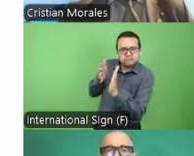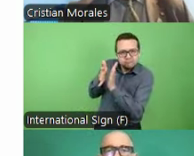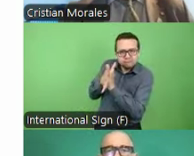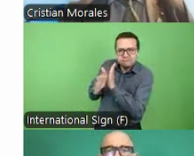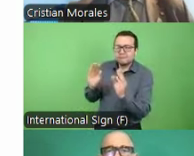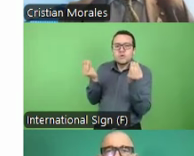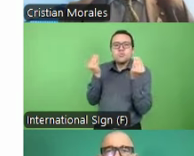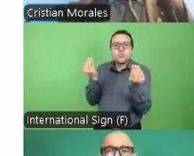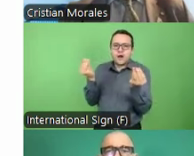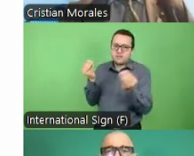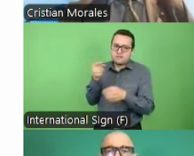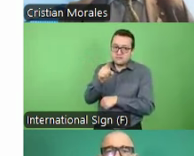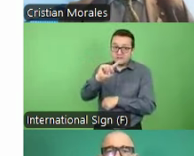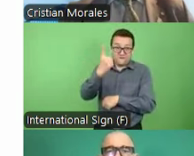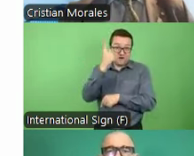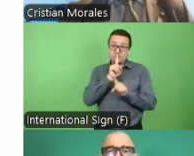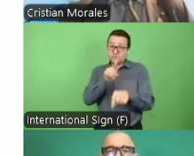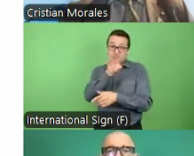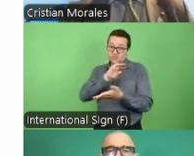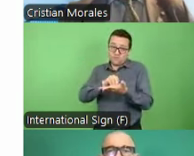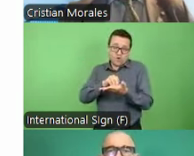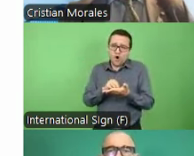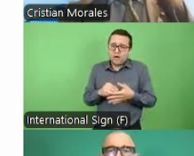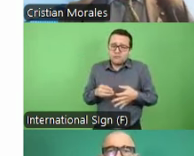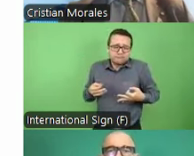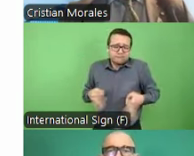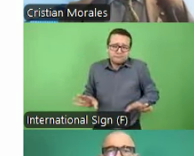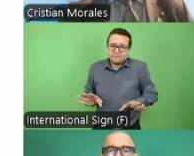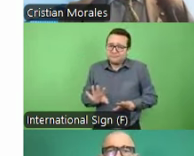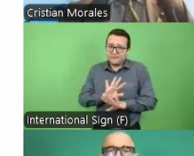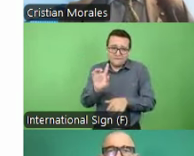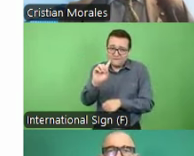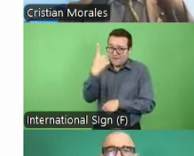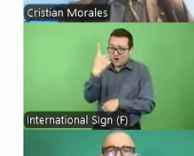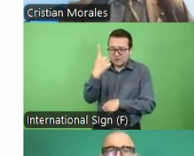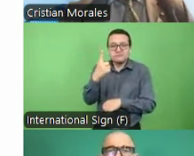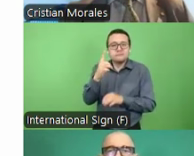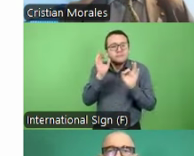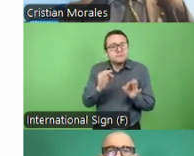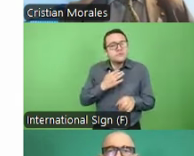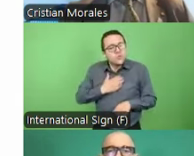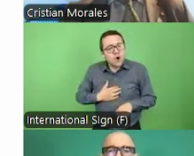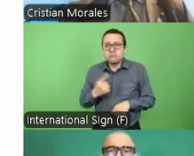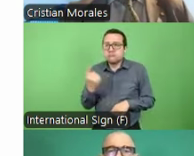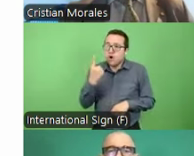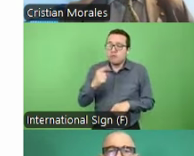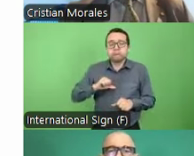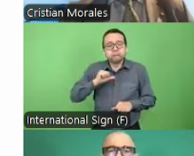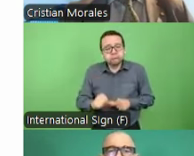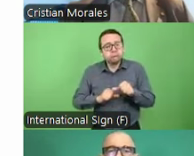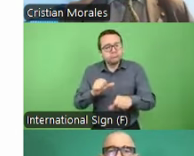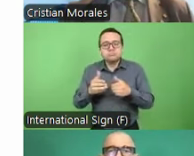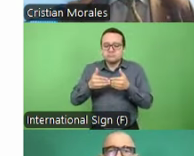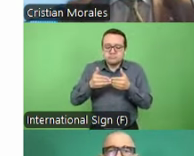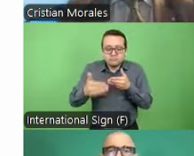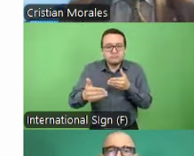el disponibilité de primer ce type reporte, d'information. simplemente es el primero. Voici La le idea premier es no rapport. solamente dar continuidad L'objectif est con cada d'avoir une 2 años con